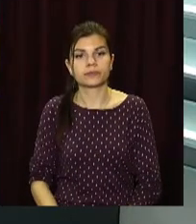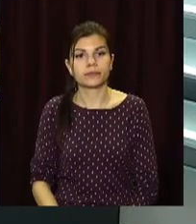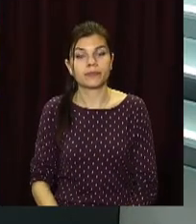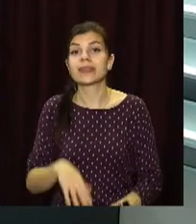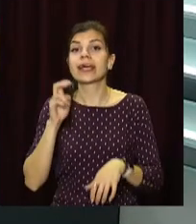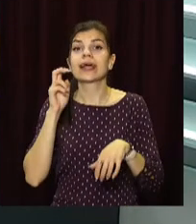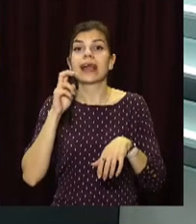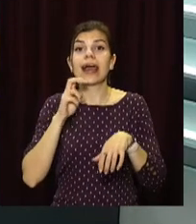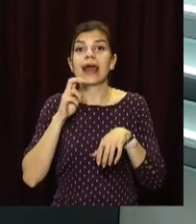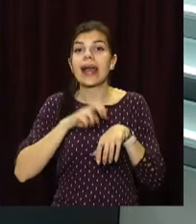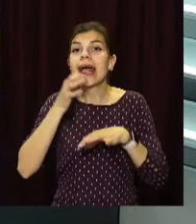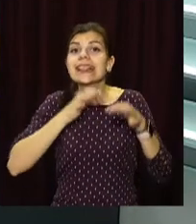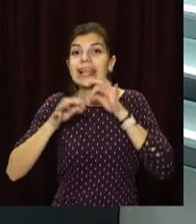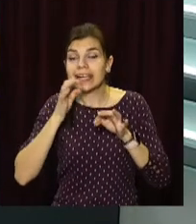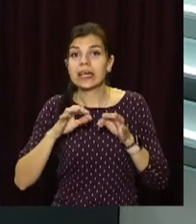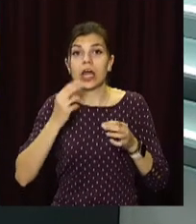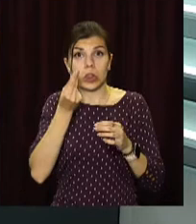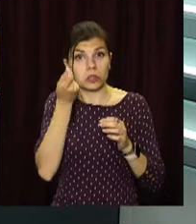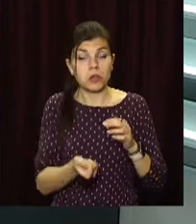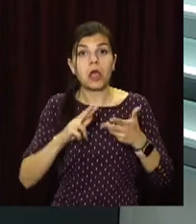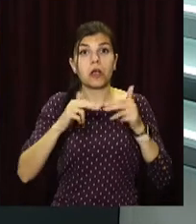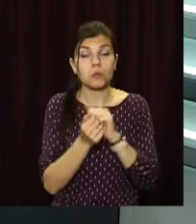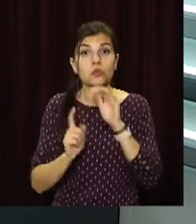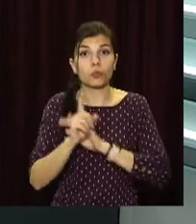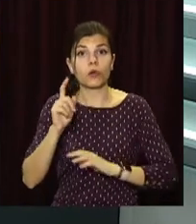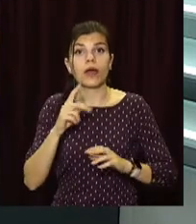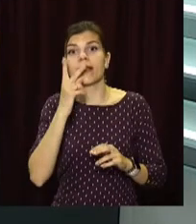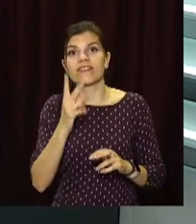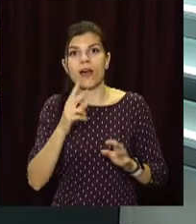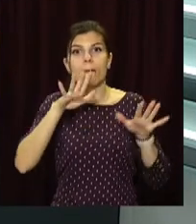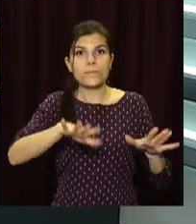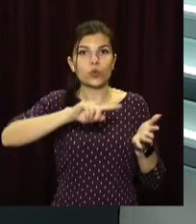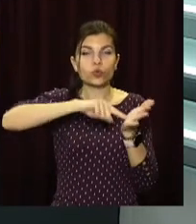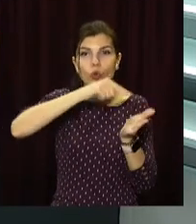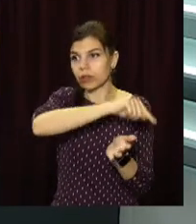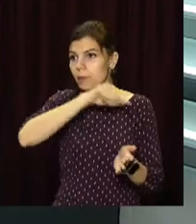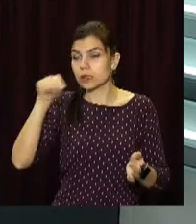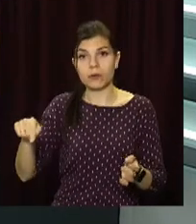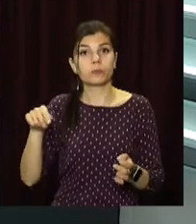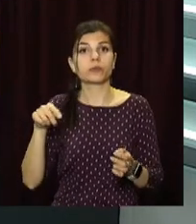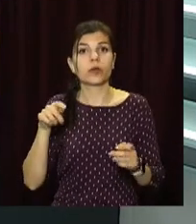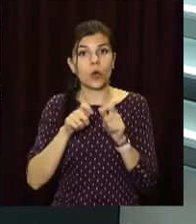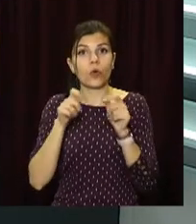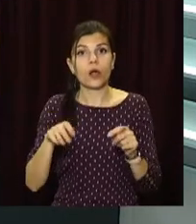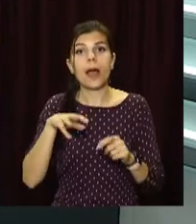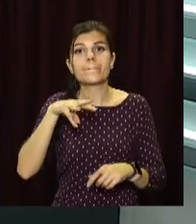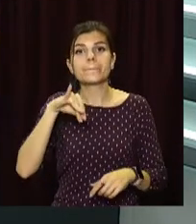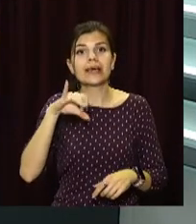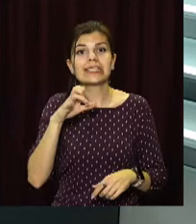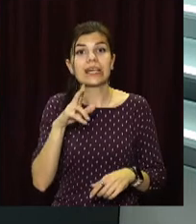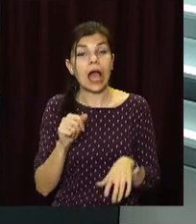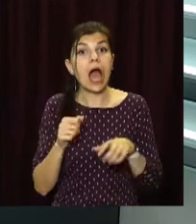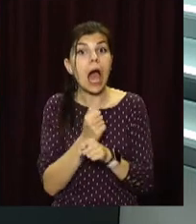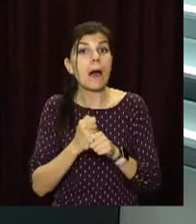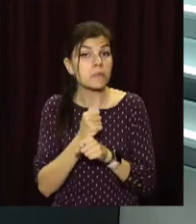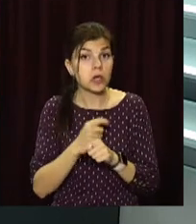Ліки за низькими цінами. У Кам'янському розпочали роботу перші два пункти мережі комунального підприємства «Міська аптека». Рішення